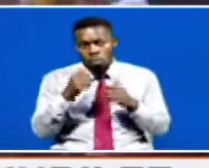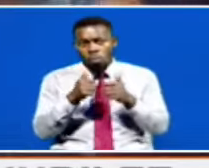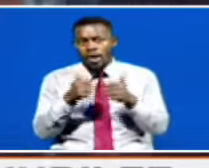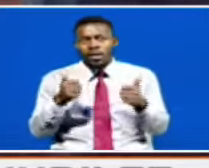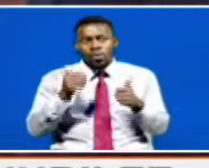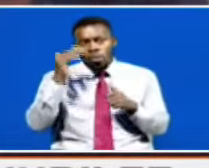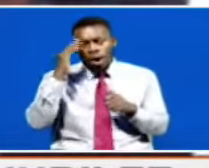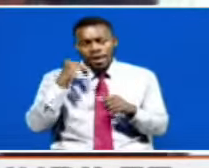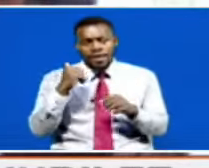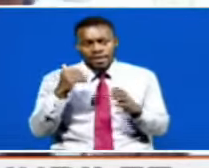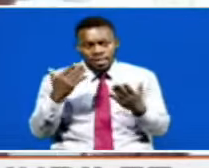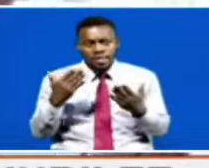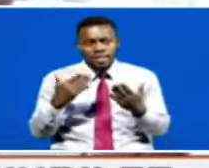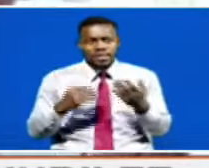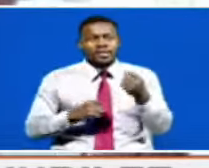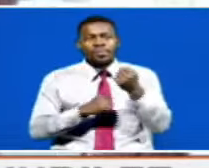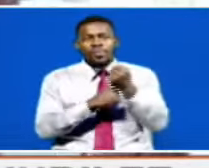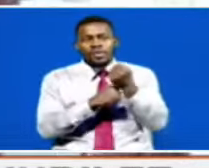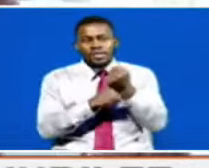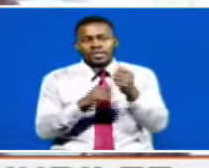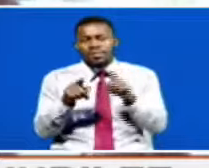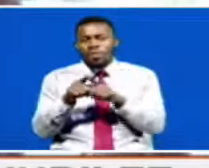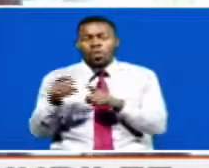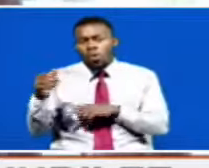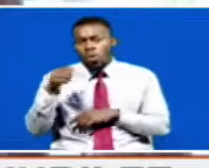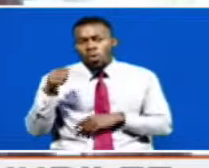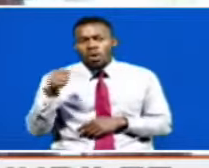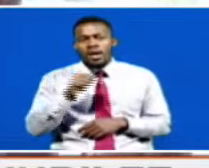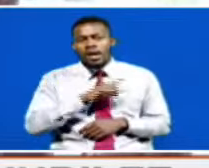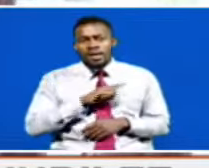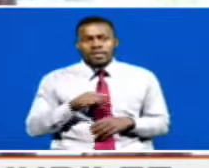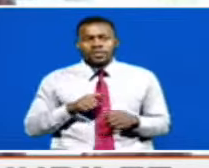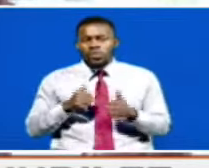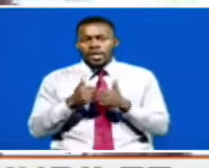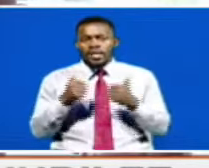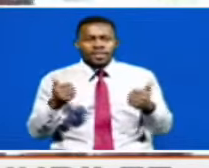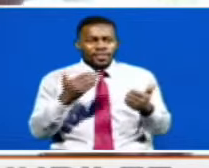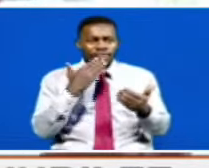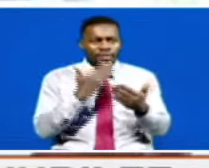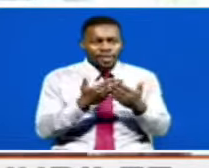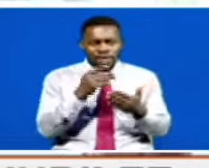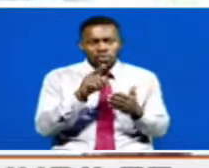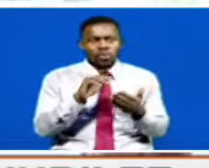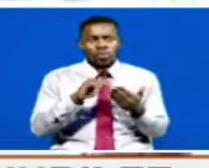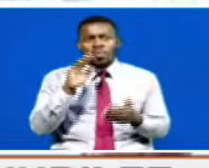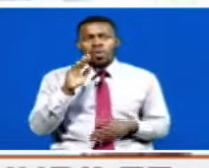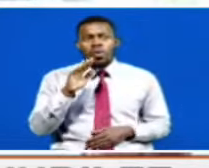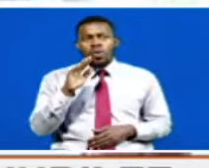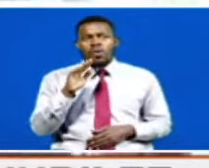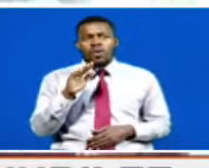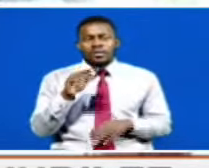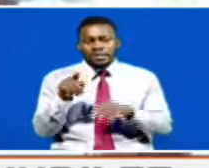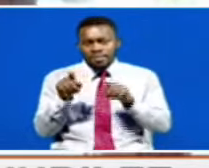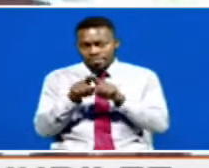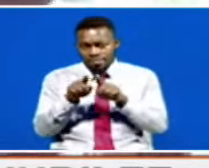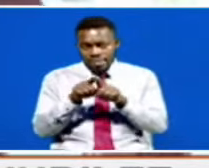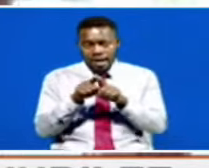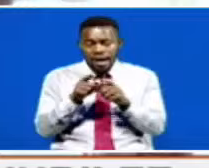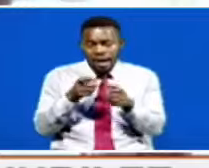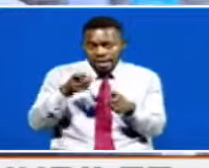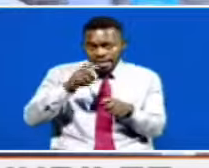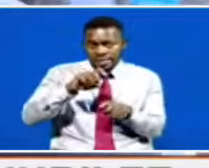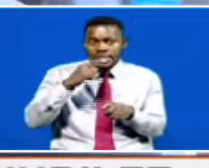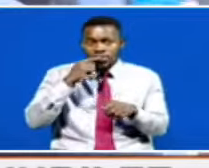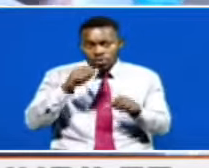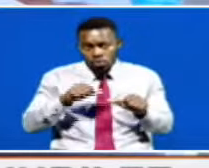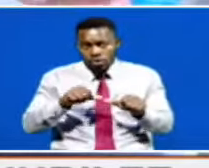na umeshika neki ya hii chama, umeshika secretariat ya chama, tunakushukuru. Na vile tunasema ya kwamba twende mbele